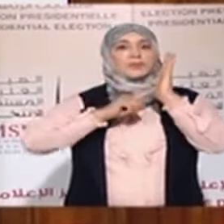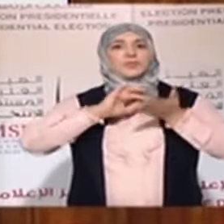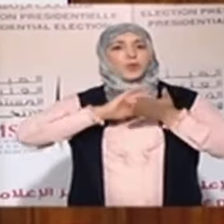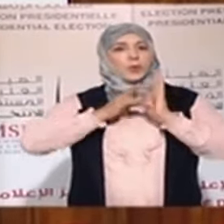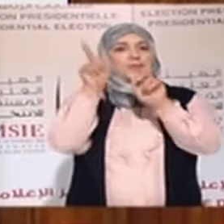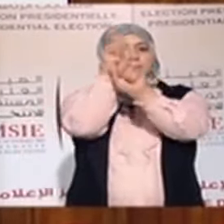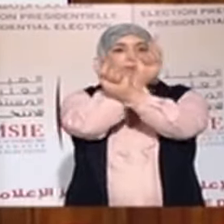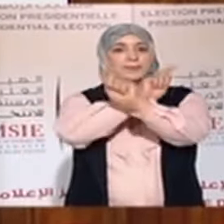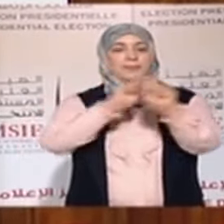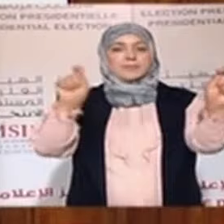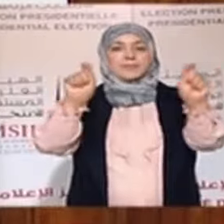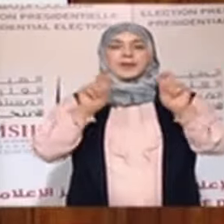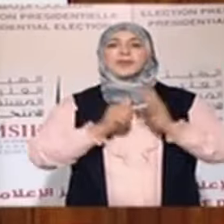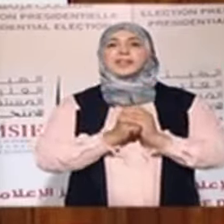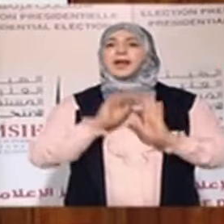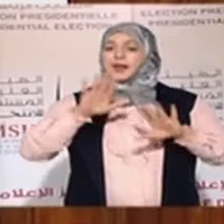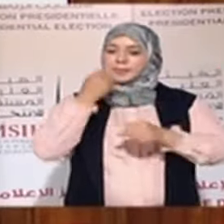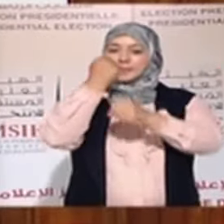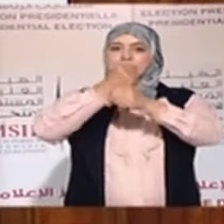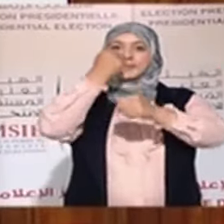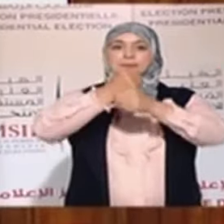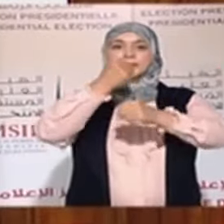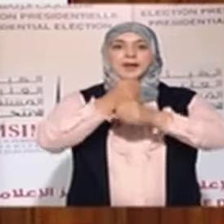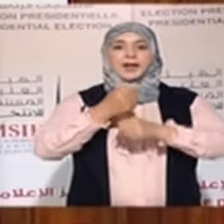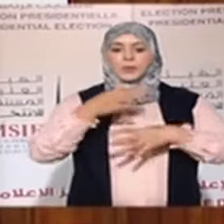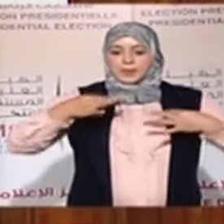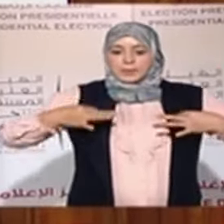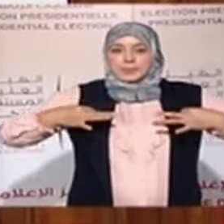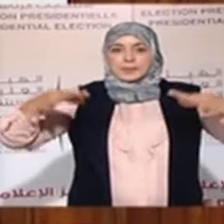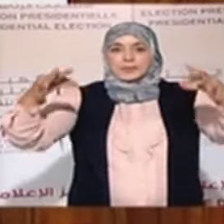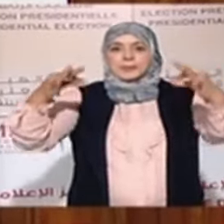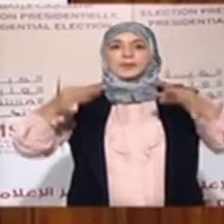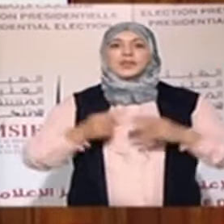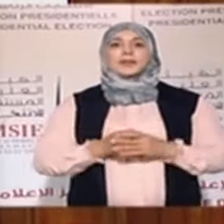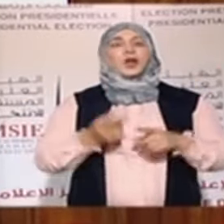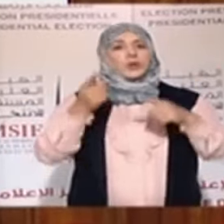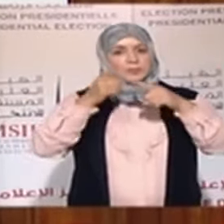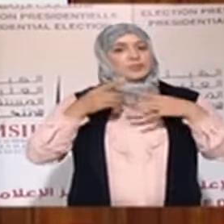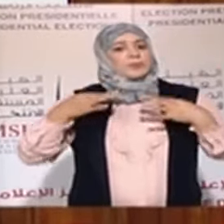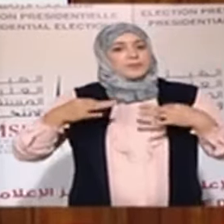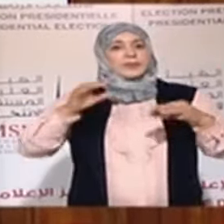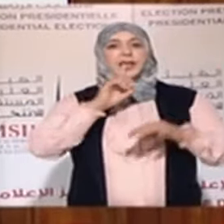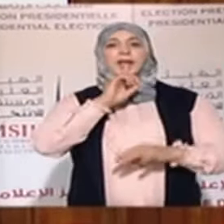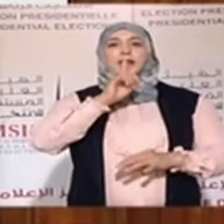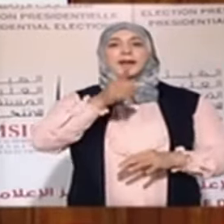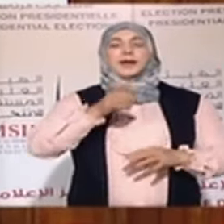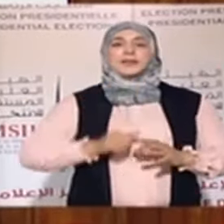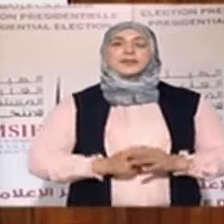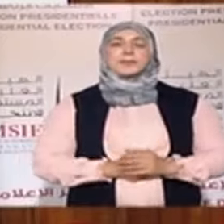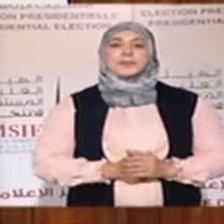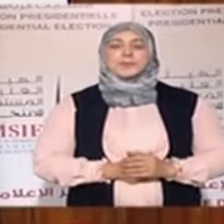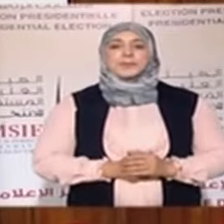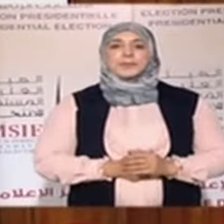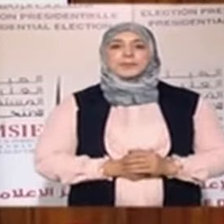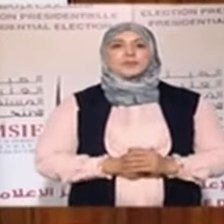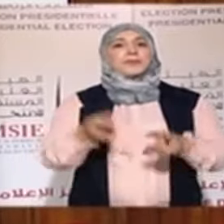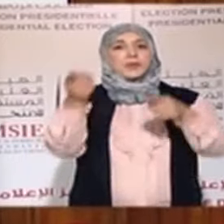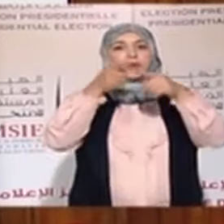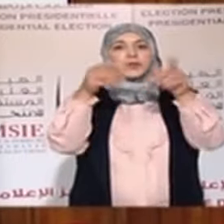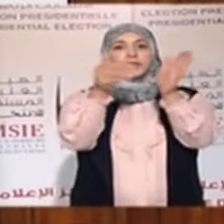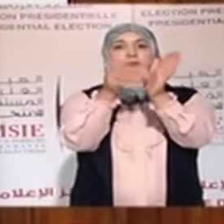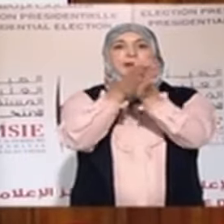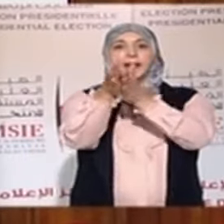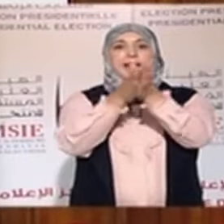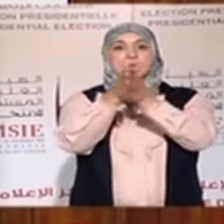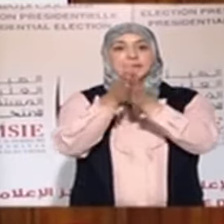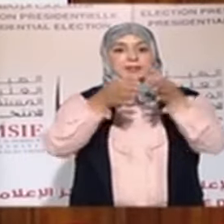ومحافظة على مهنيتها وحيادها واستقلالية قراراتها وحريصة